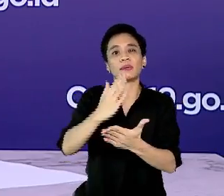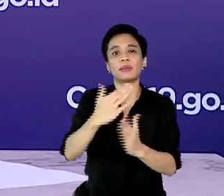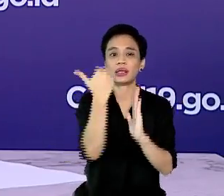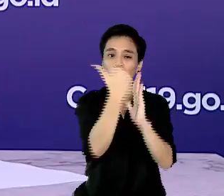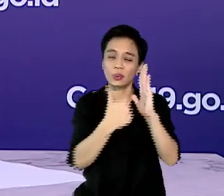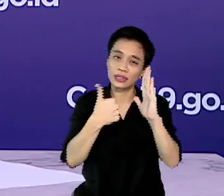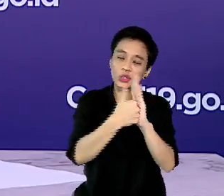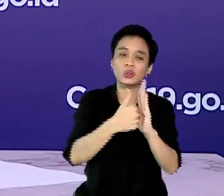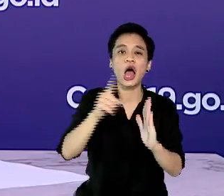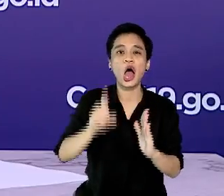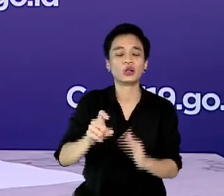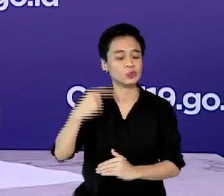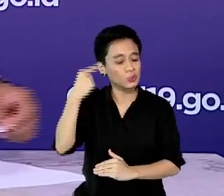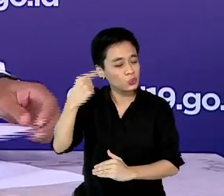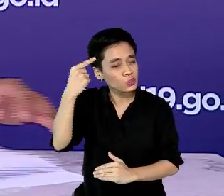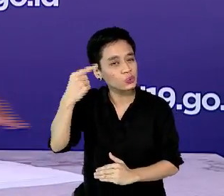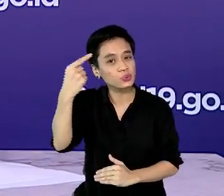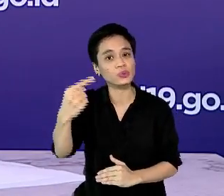kesehatan setiap saat.